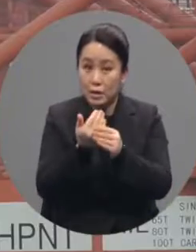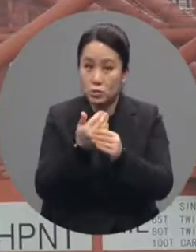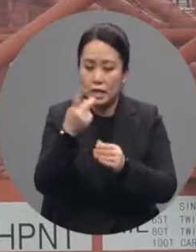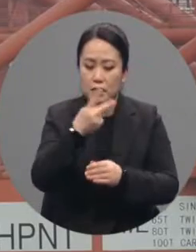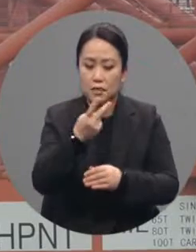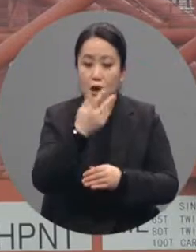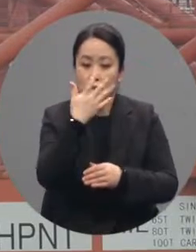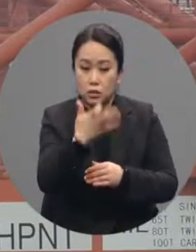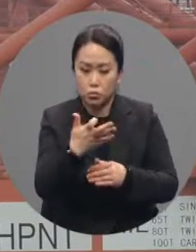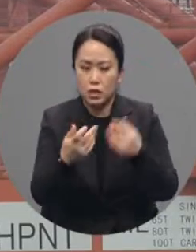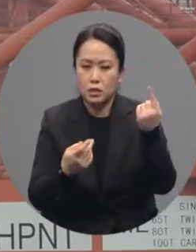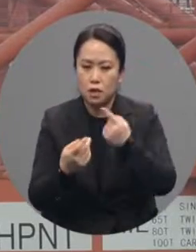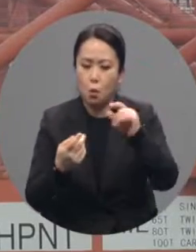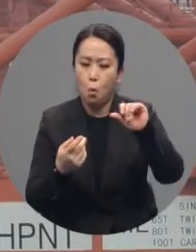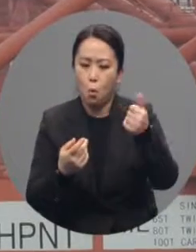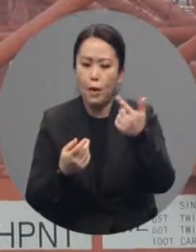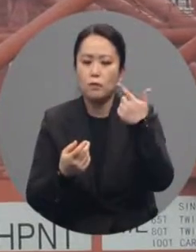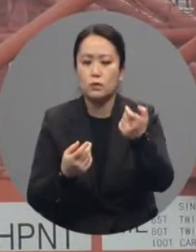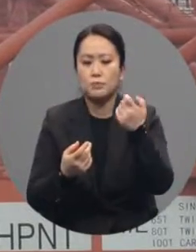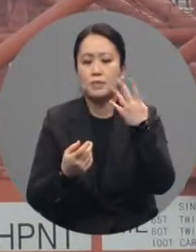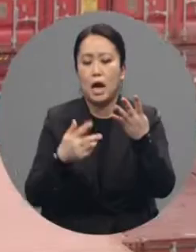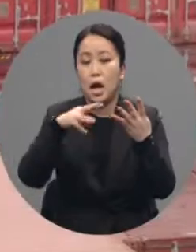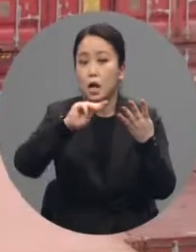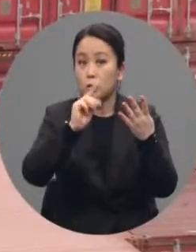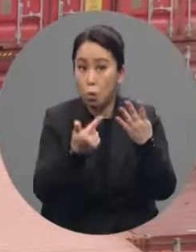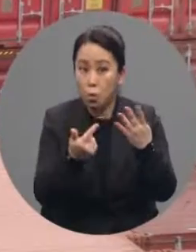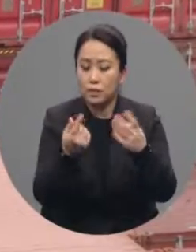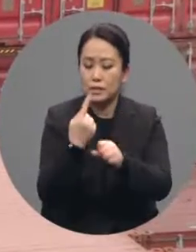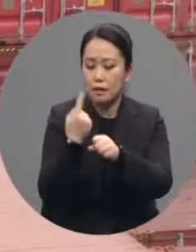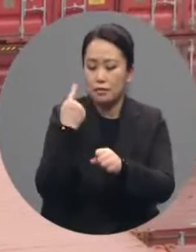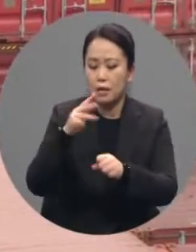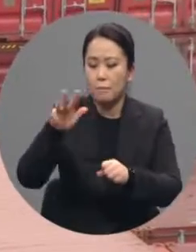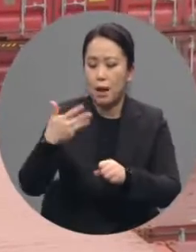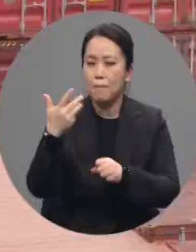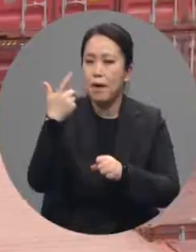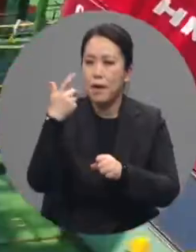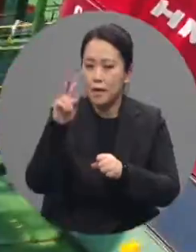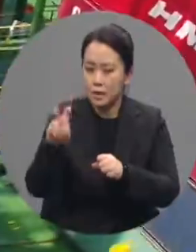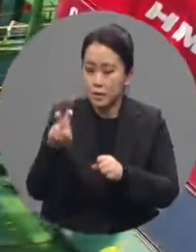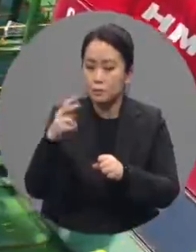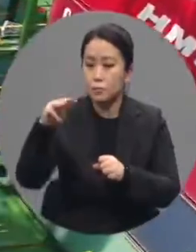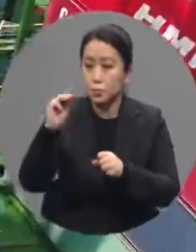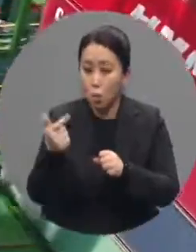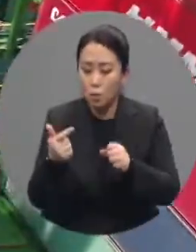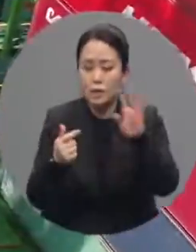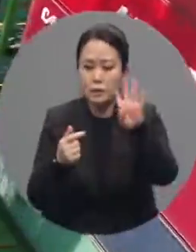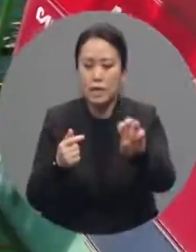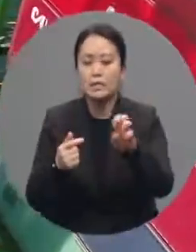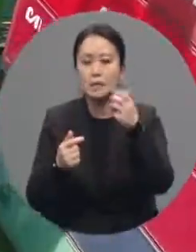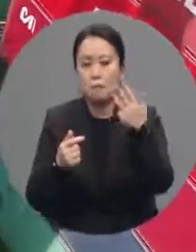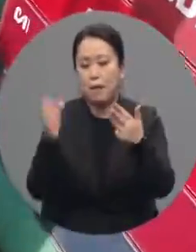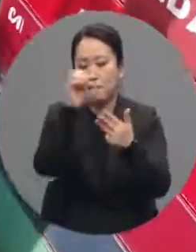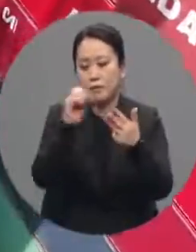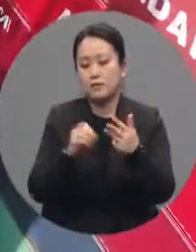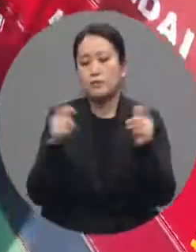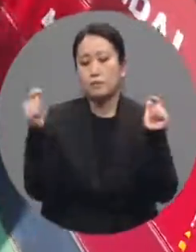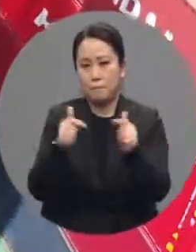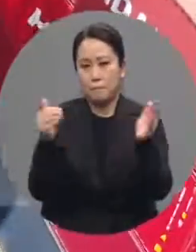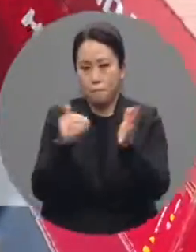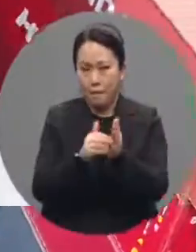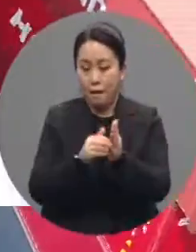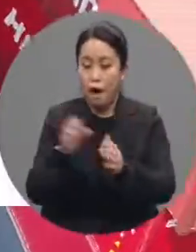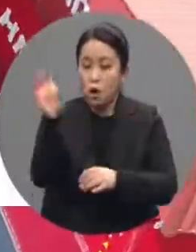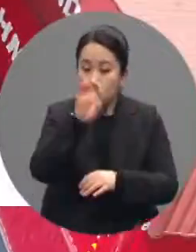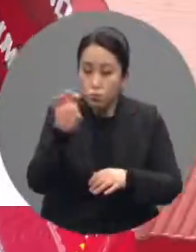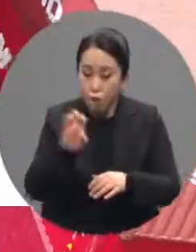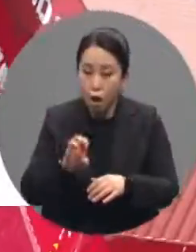2019년 1,564톤에서 지난해 820톤으로 48%나 줄었습니다. 유럽이나 미국의